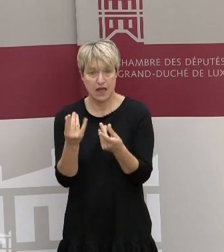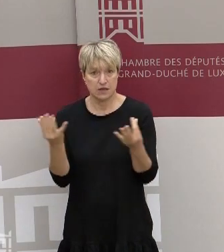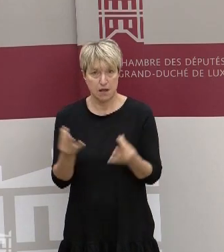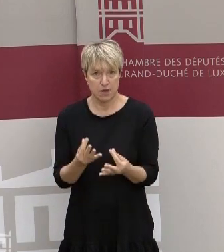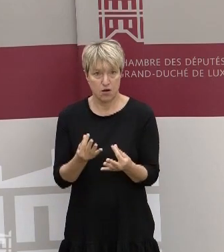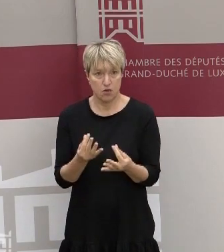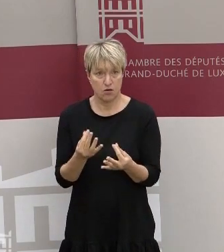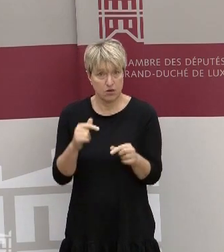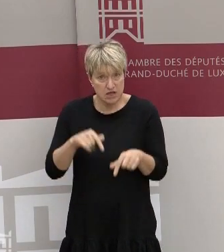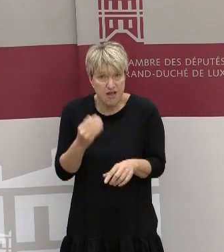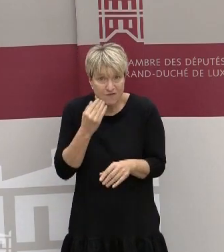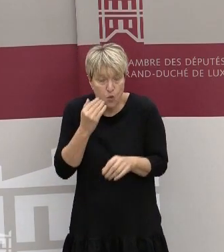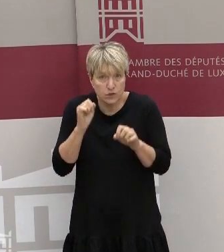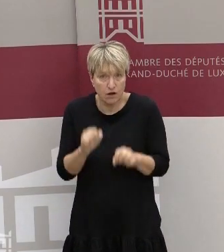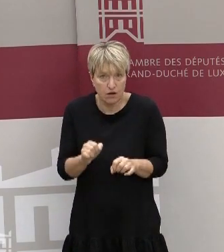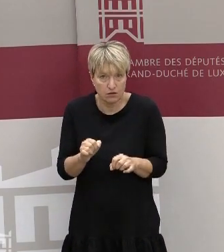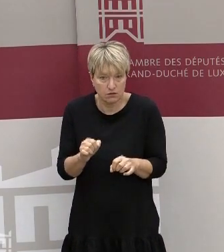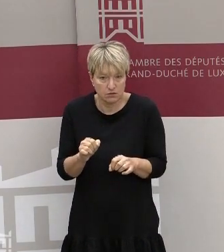können, kommen nicht gut weg.